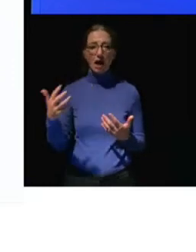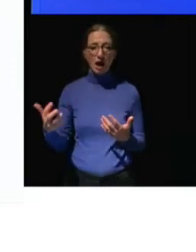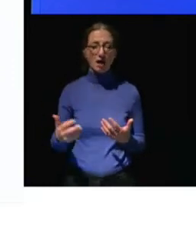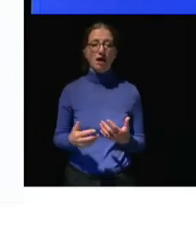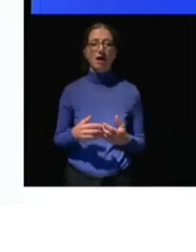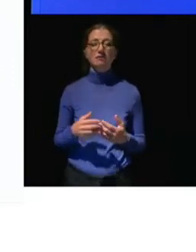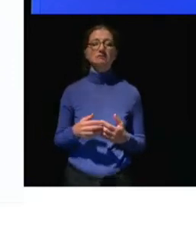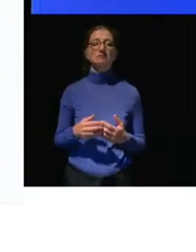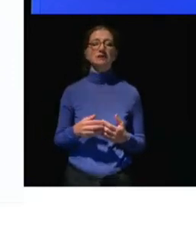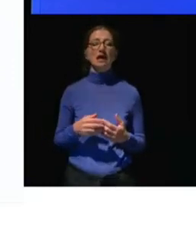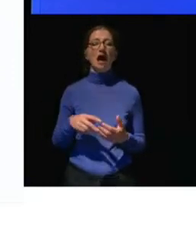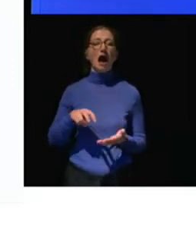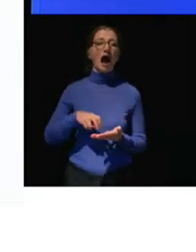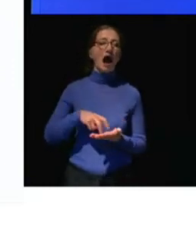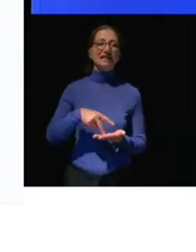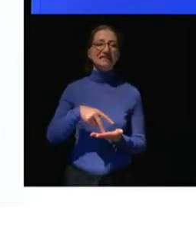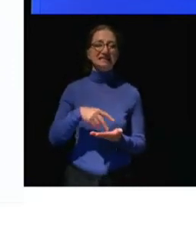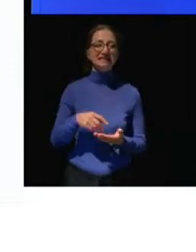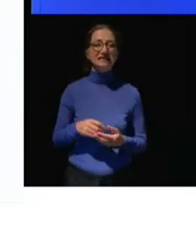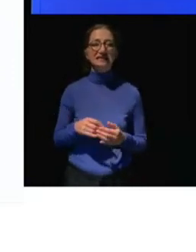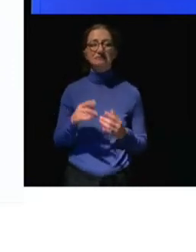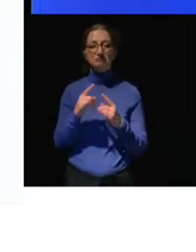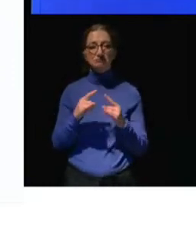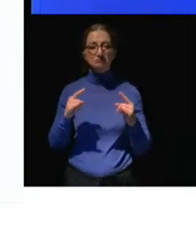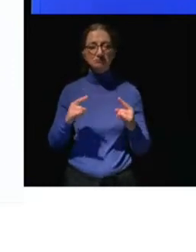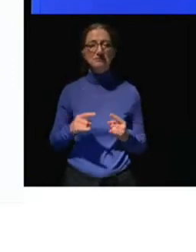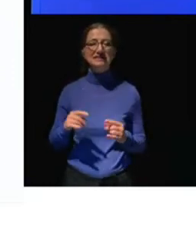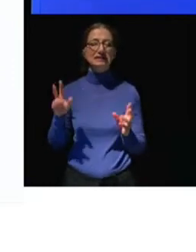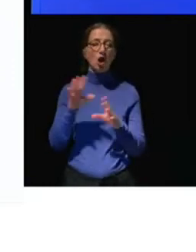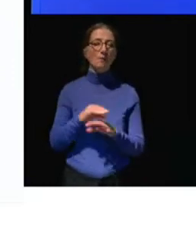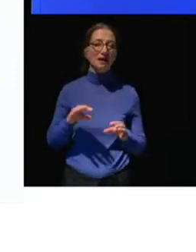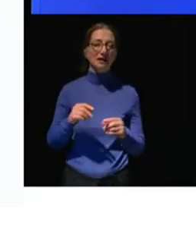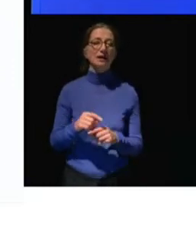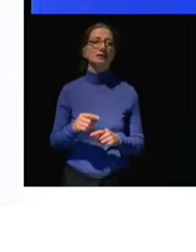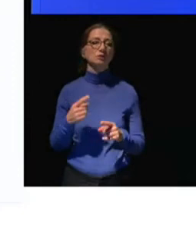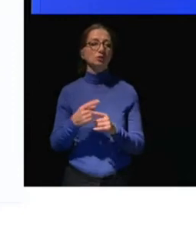SängerInnen, ArtistInnen, ZauberInnen und ZirkuskünstlerInnen.